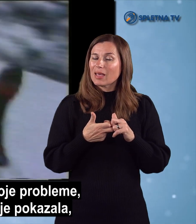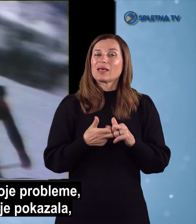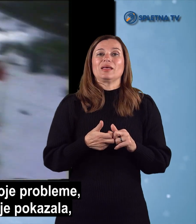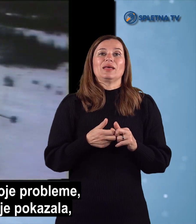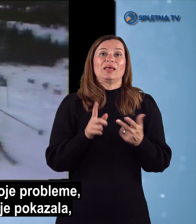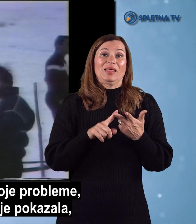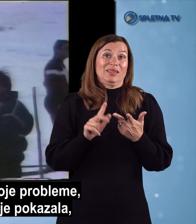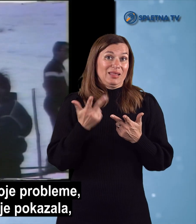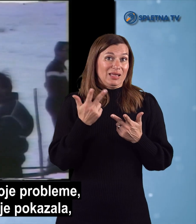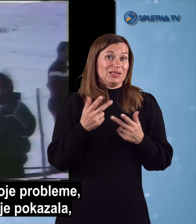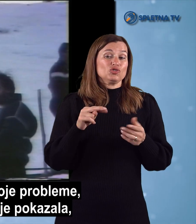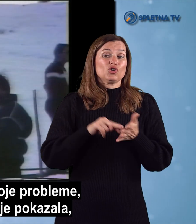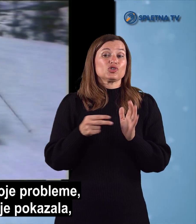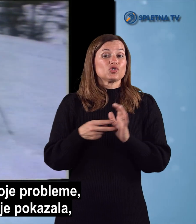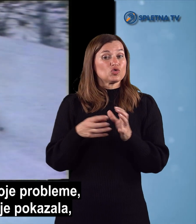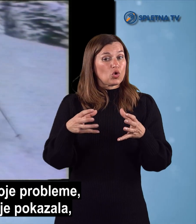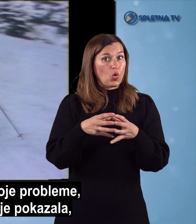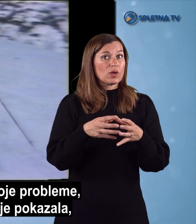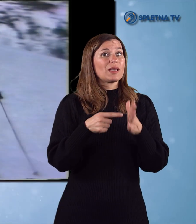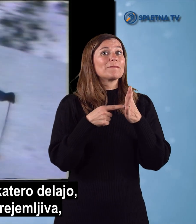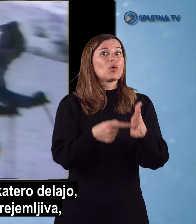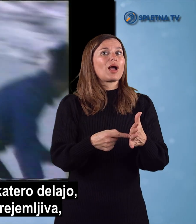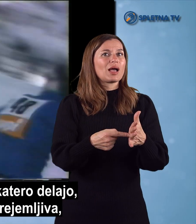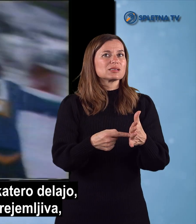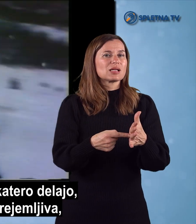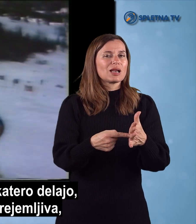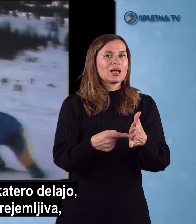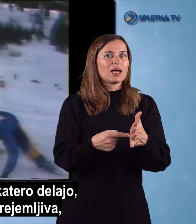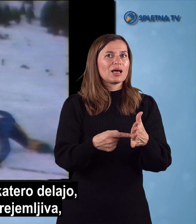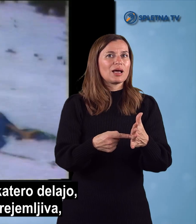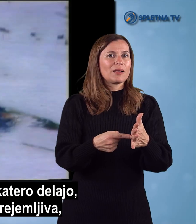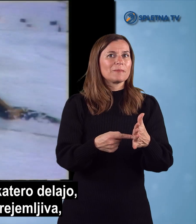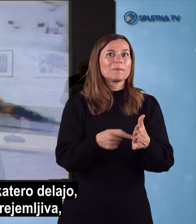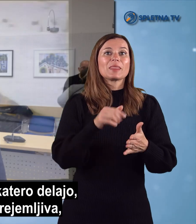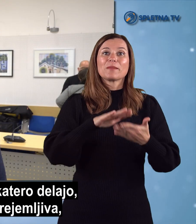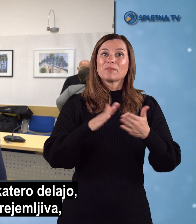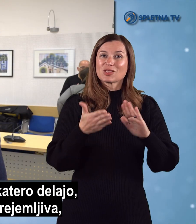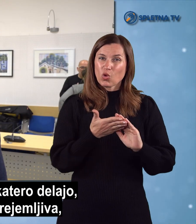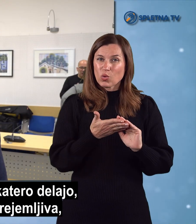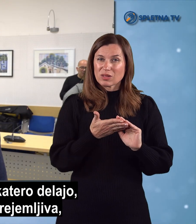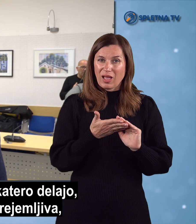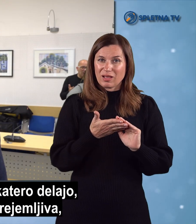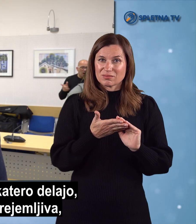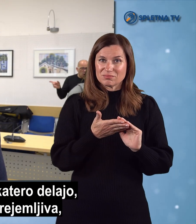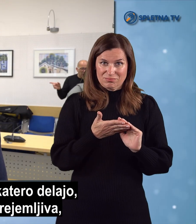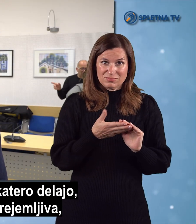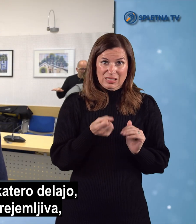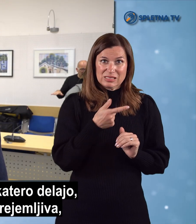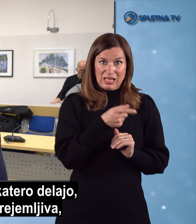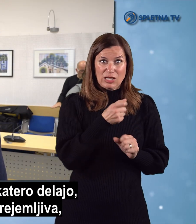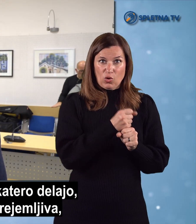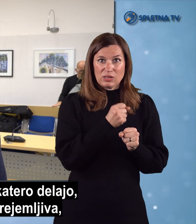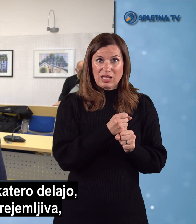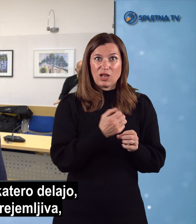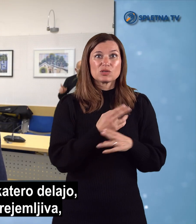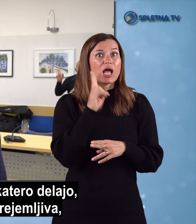in tretjič, stroki je pokazala, da je metoda, s katero delajo